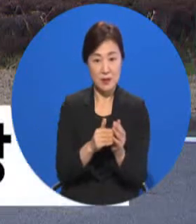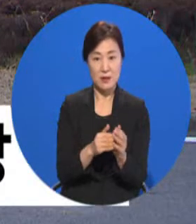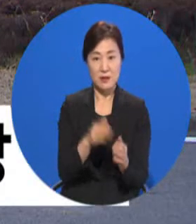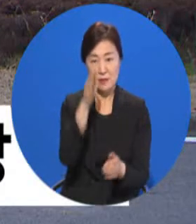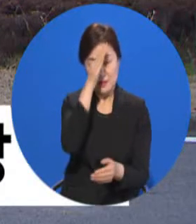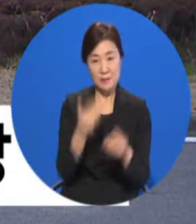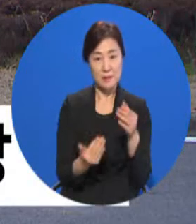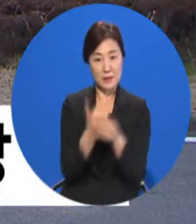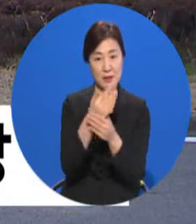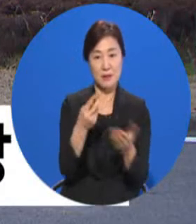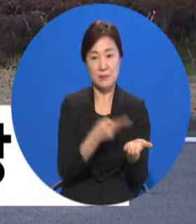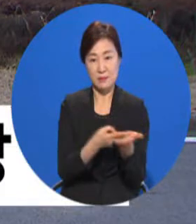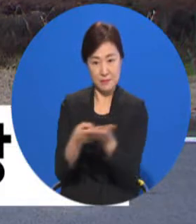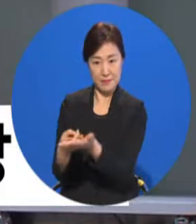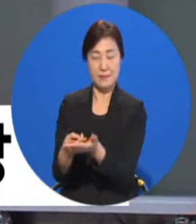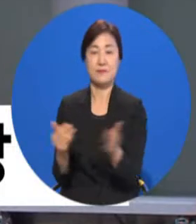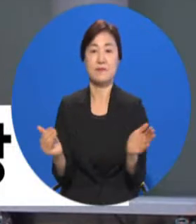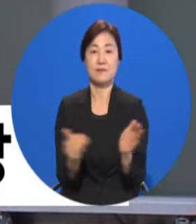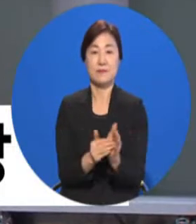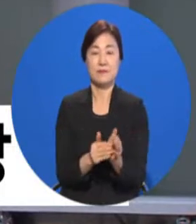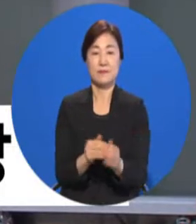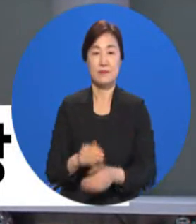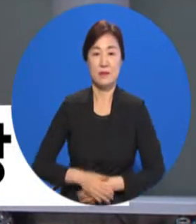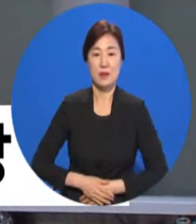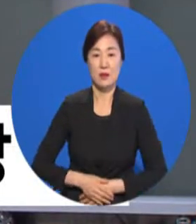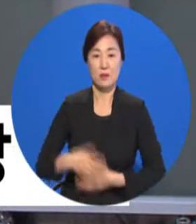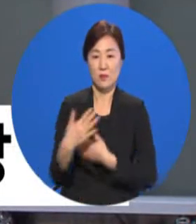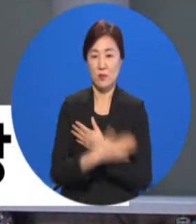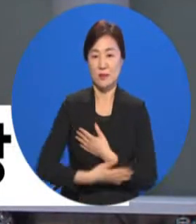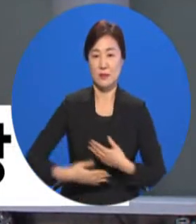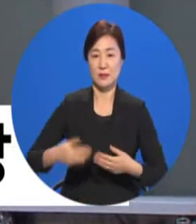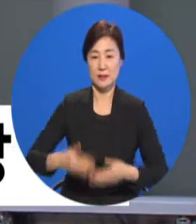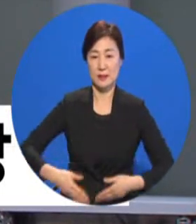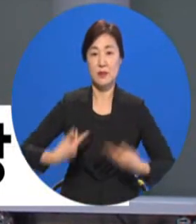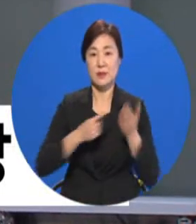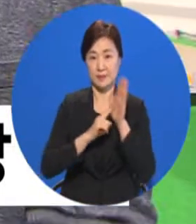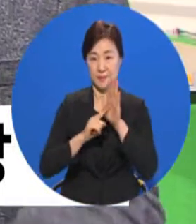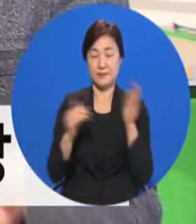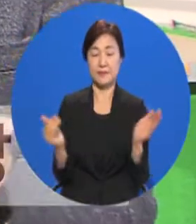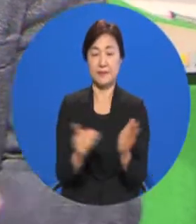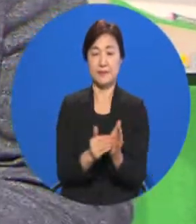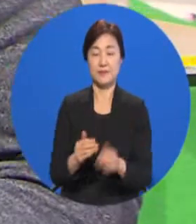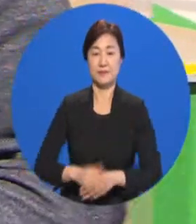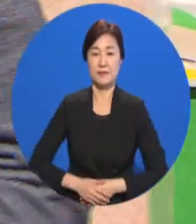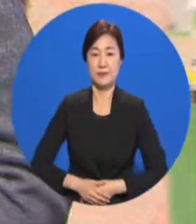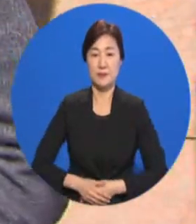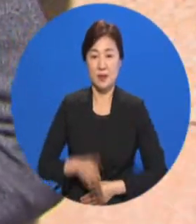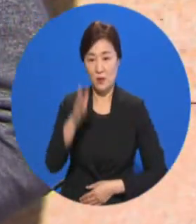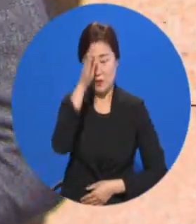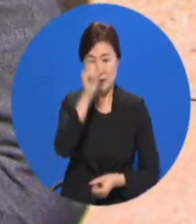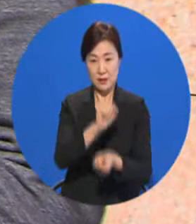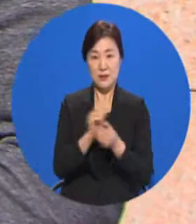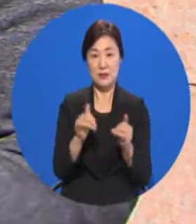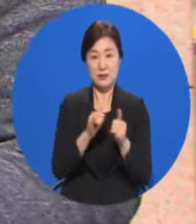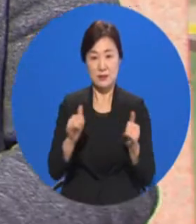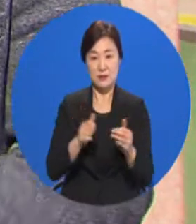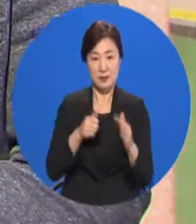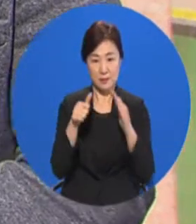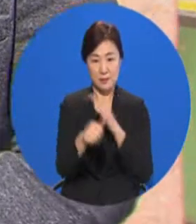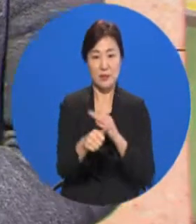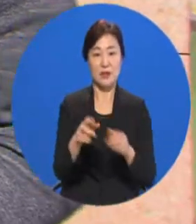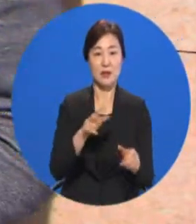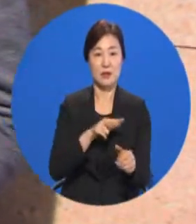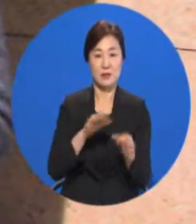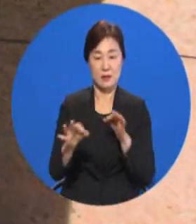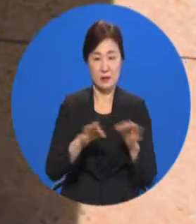곧바로 순천의료원으로 이송됐으며 비교적 가벼운 증상만 보이는 걸로 알려졌습니다. 확진자가 방문했던 걸로 알려진 상점